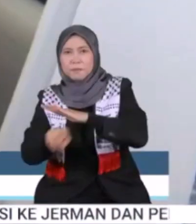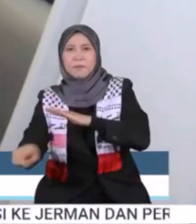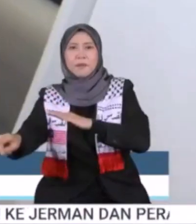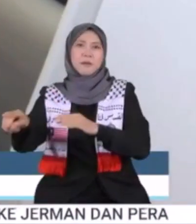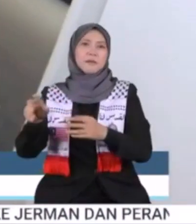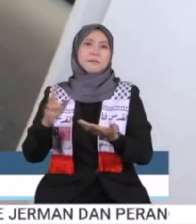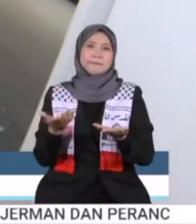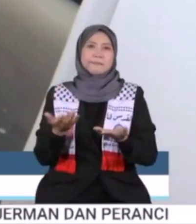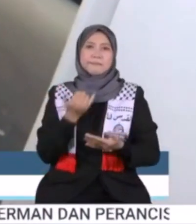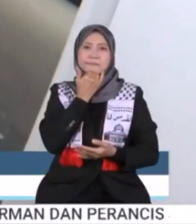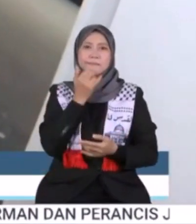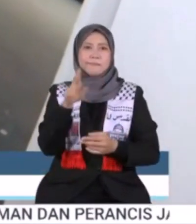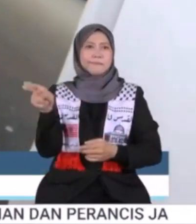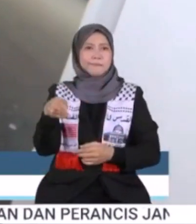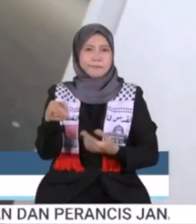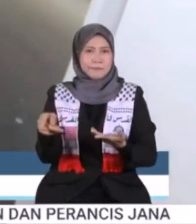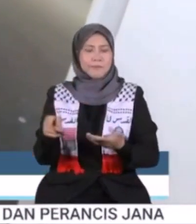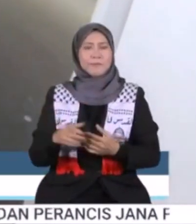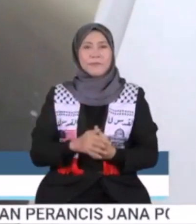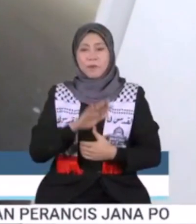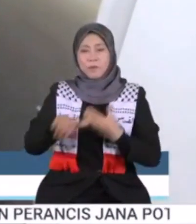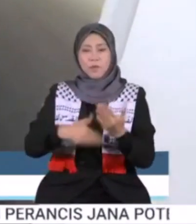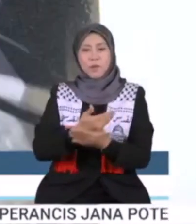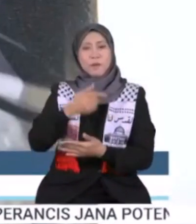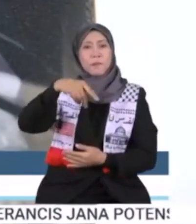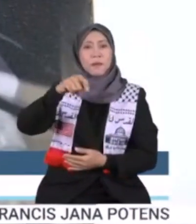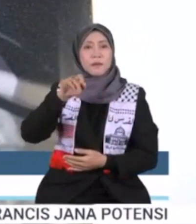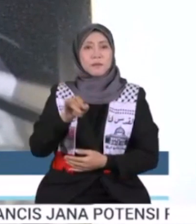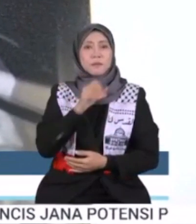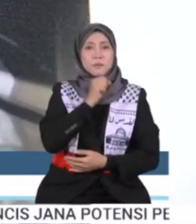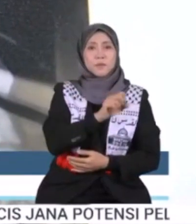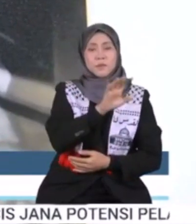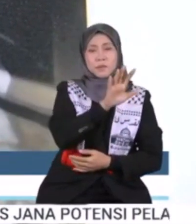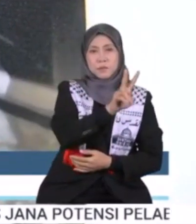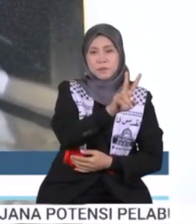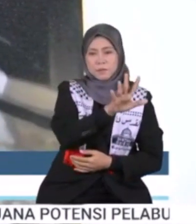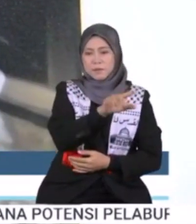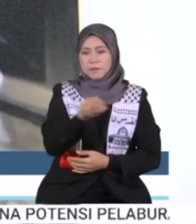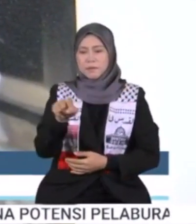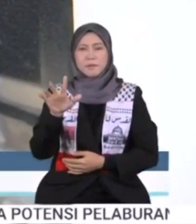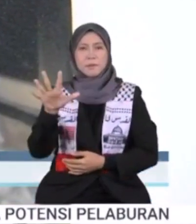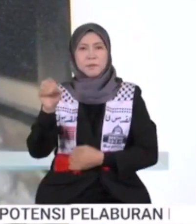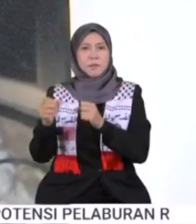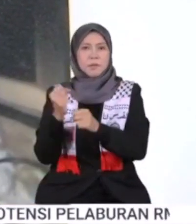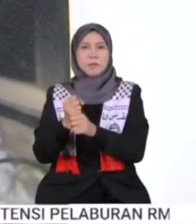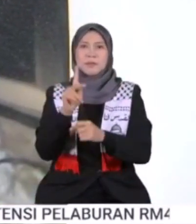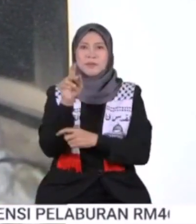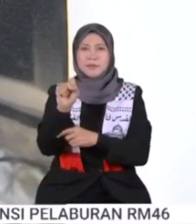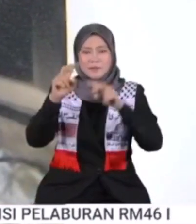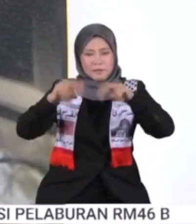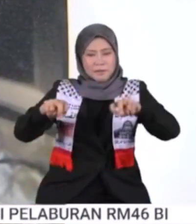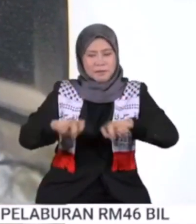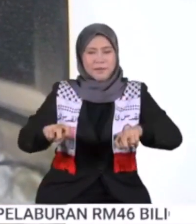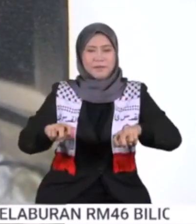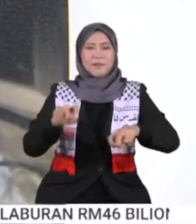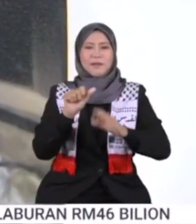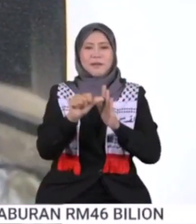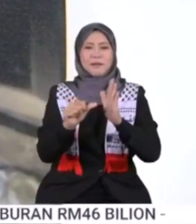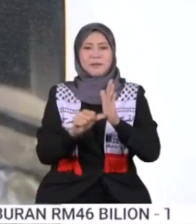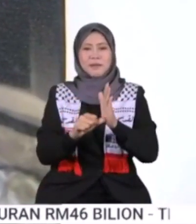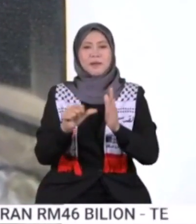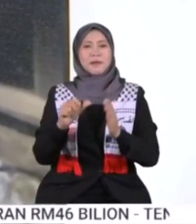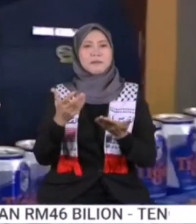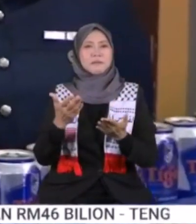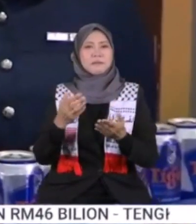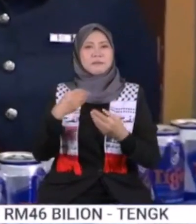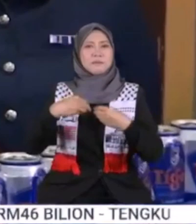sah. Semua parti berusia 25 hingga 50 tahun. Kes disiasat mengikut Seksyen 26J Akta